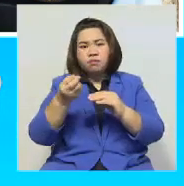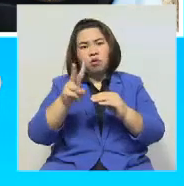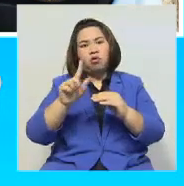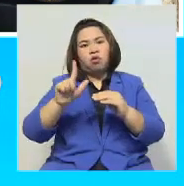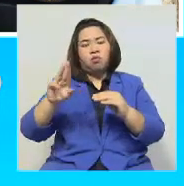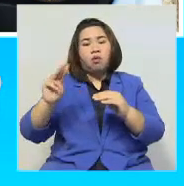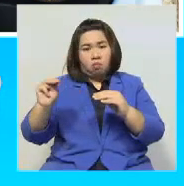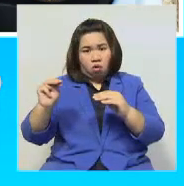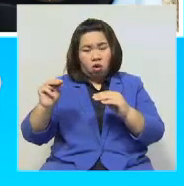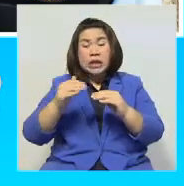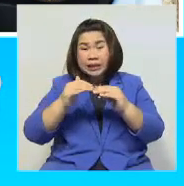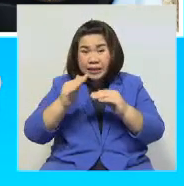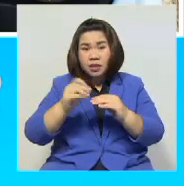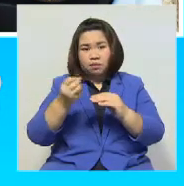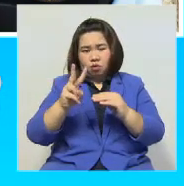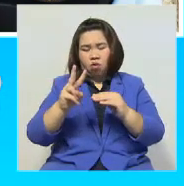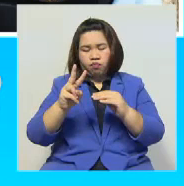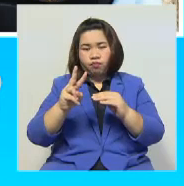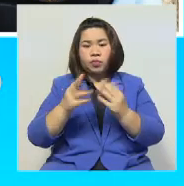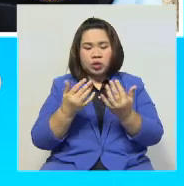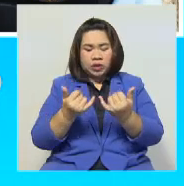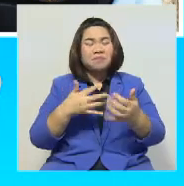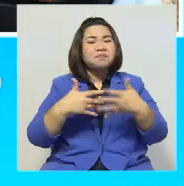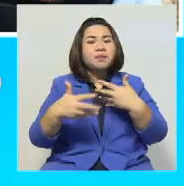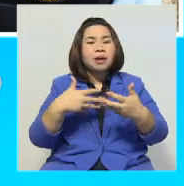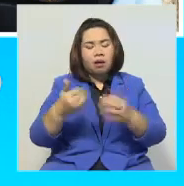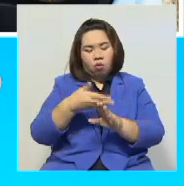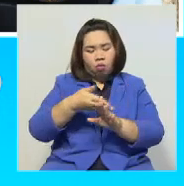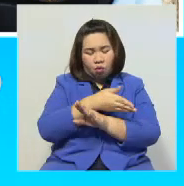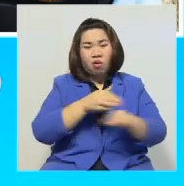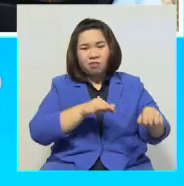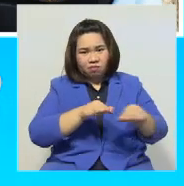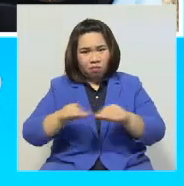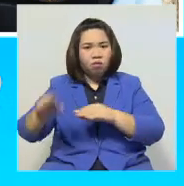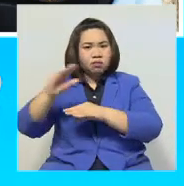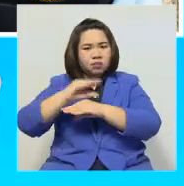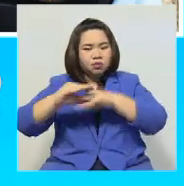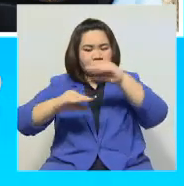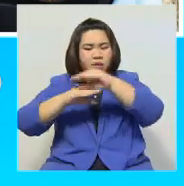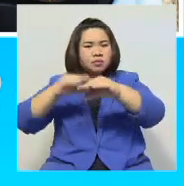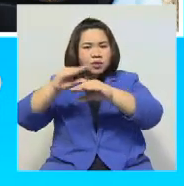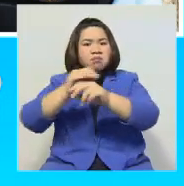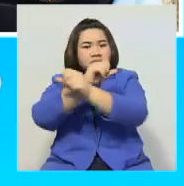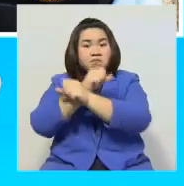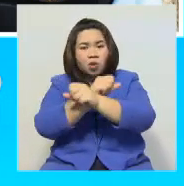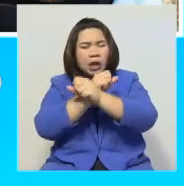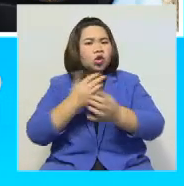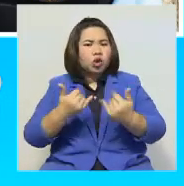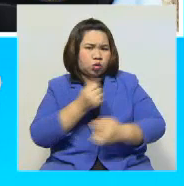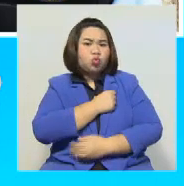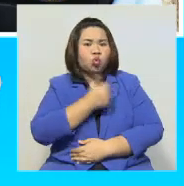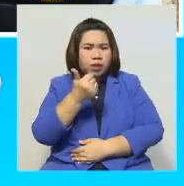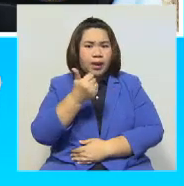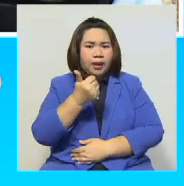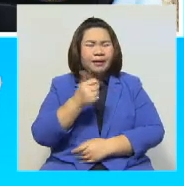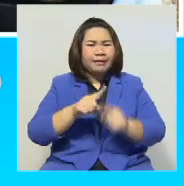าทีนะครับแล้วก็จากการเตรียมพร้อมล่วงหน้าอย่างเนี้ยนะครับตอนนี้ก็ถือว่า ยังรับมือได้อยู่นะครับยกเว้น